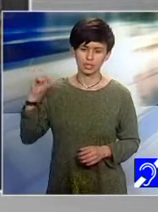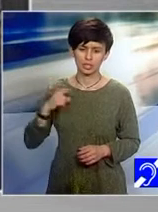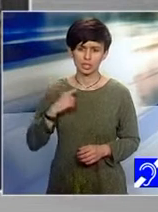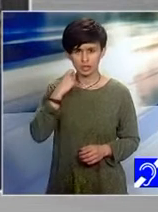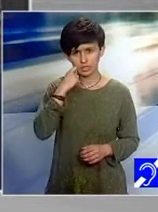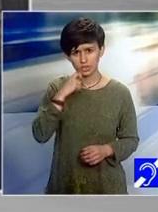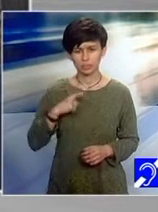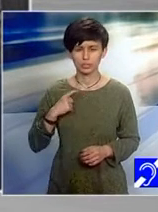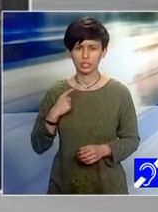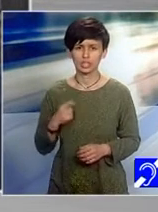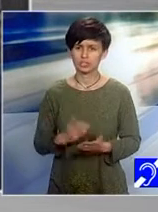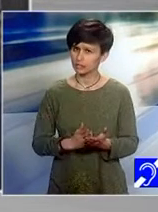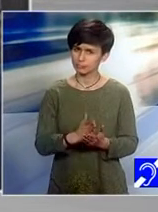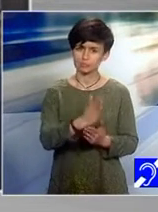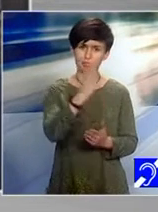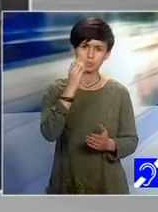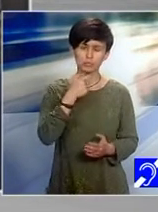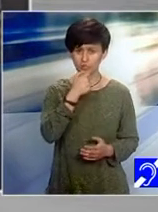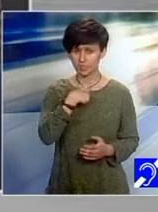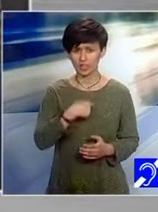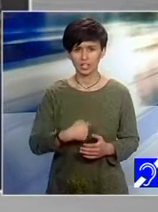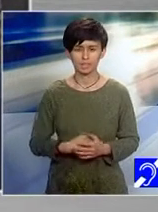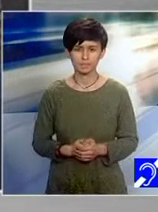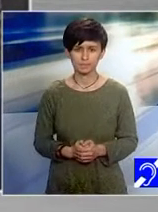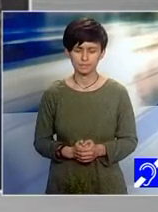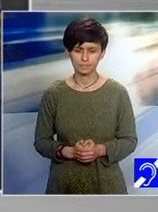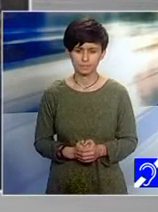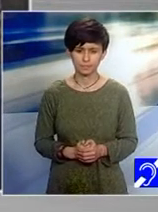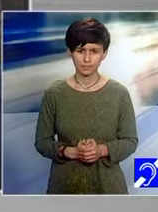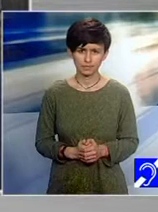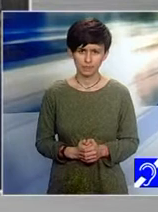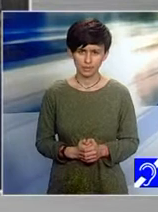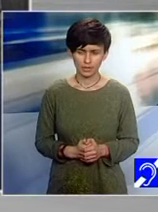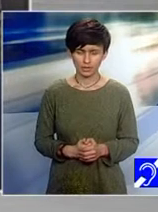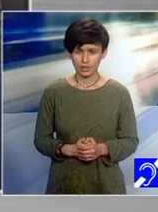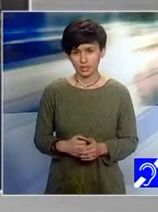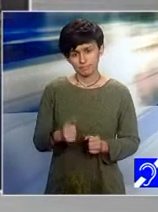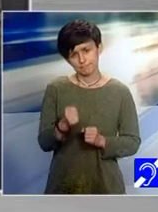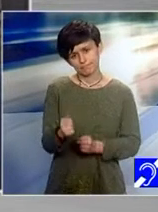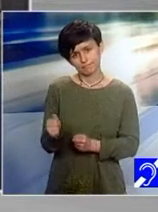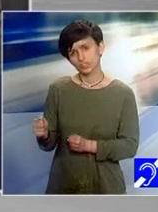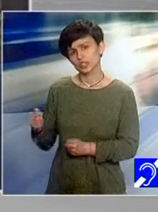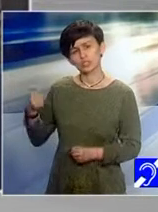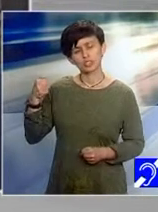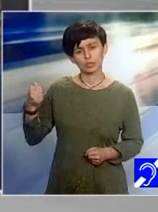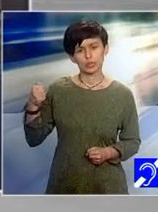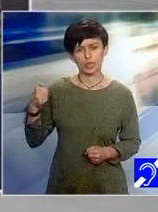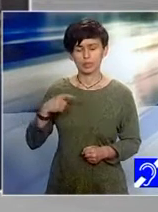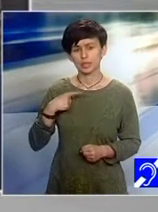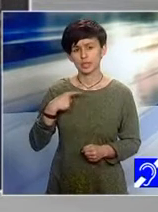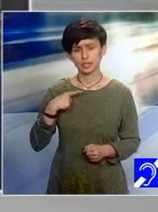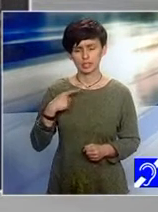unul îndelungat și foarte vechi. Pe de altă parte, genocidul armean este unul